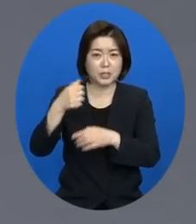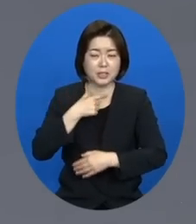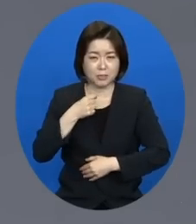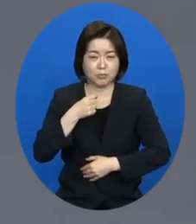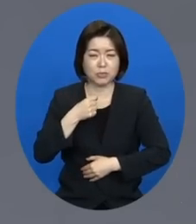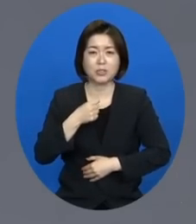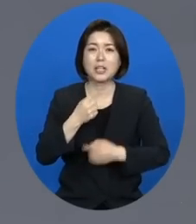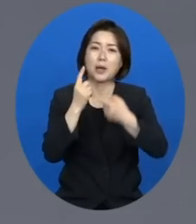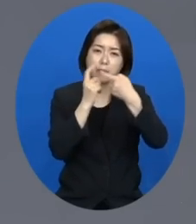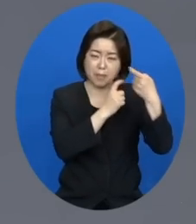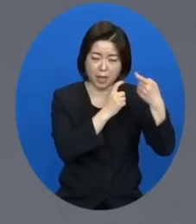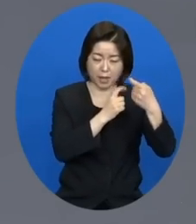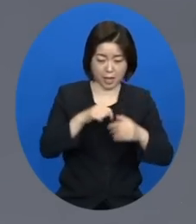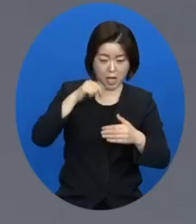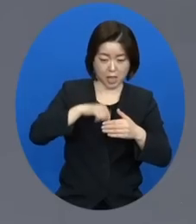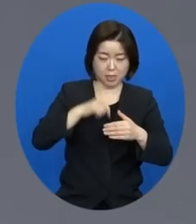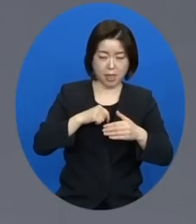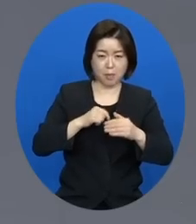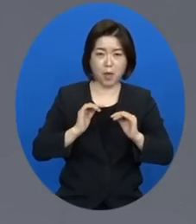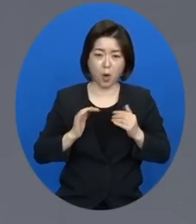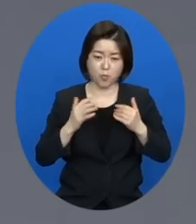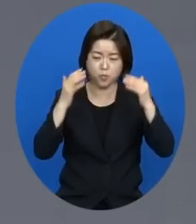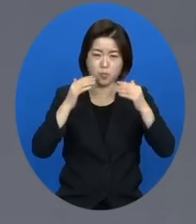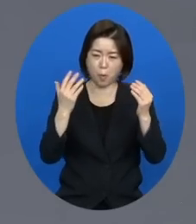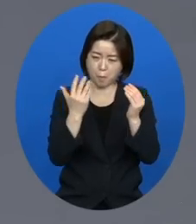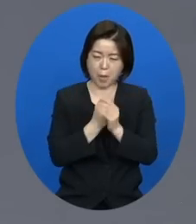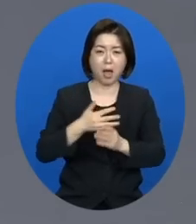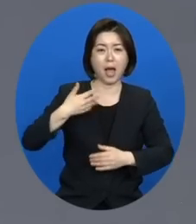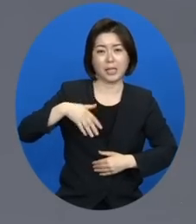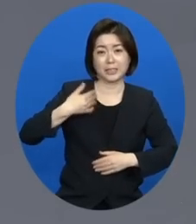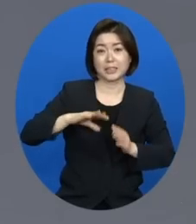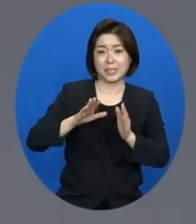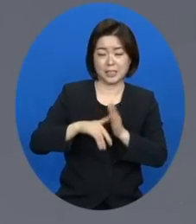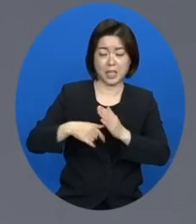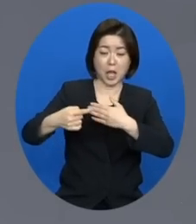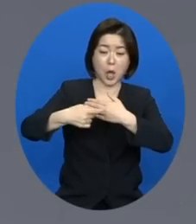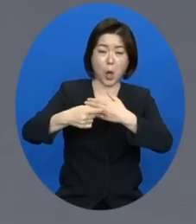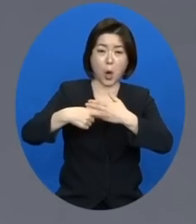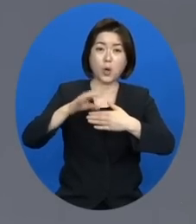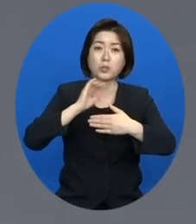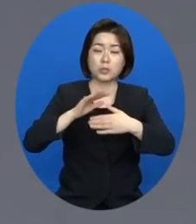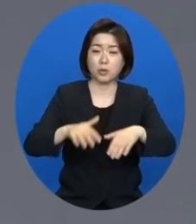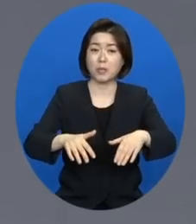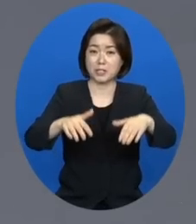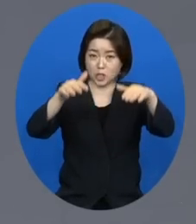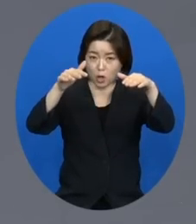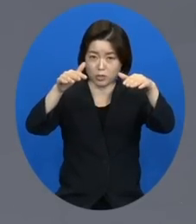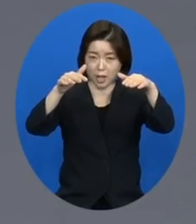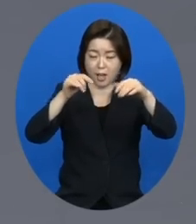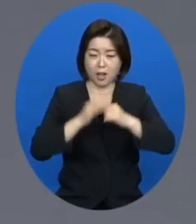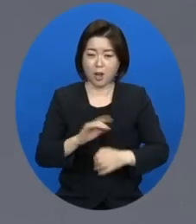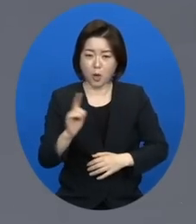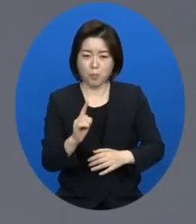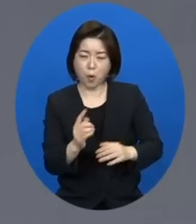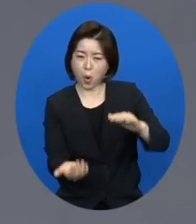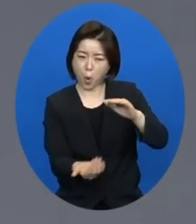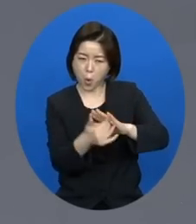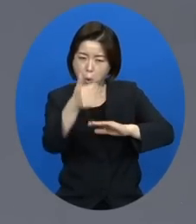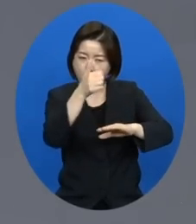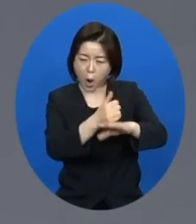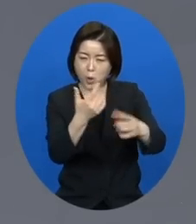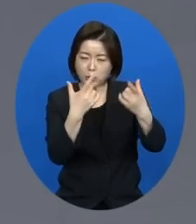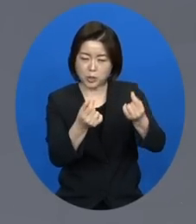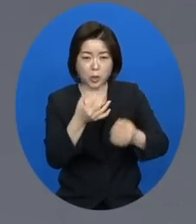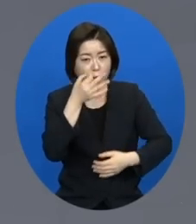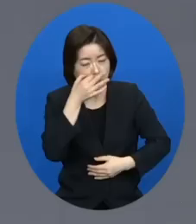유혹입니다. 내면이 아직 성숙되지 않은 채에 외적인 성장과 무엇을 이룬 것 마냥